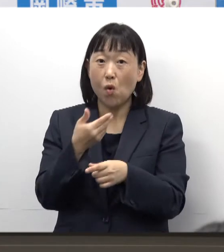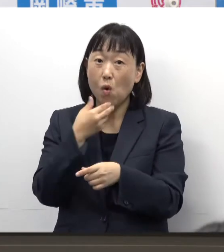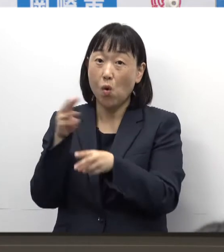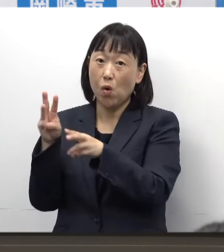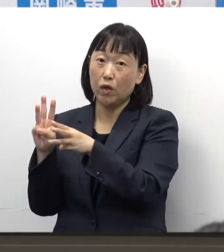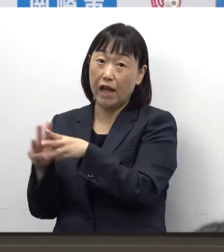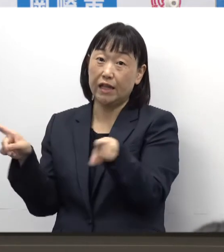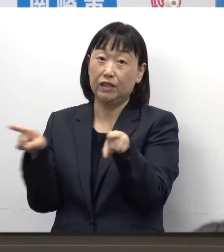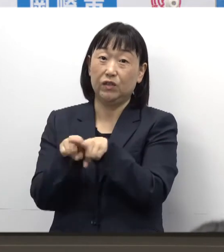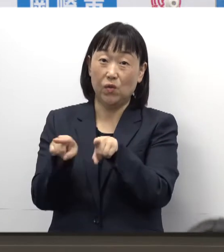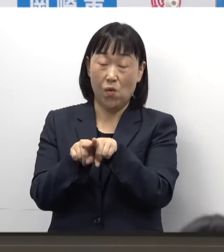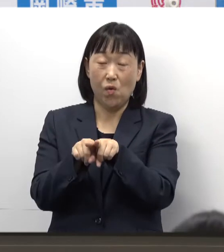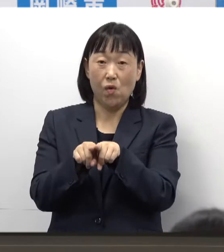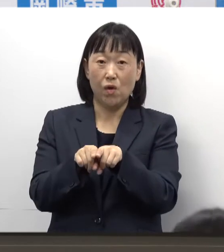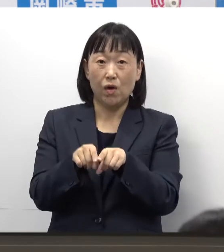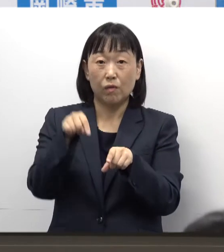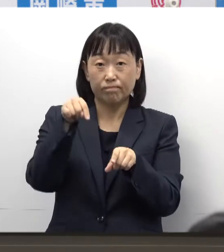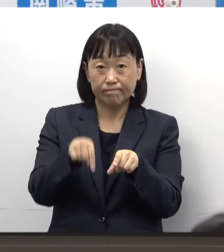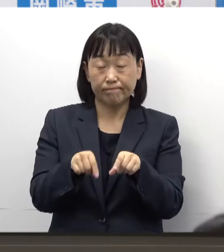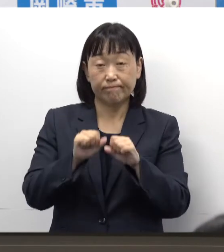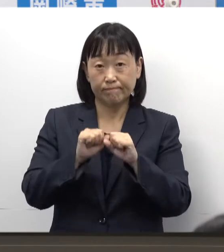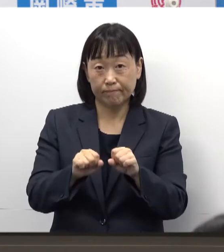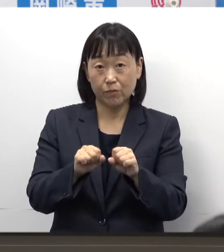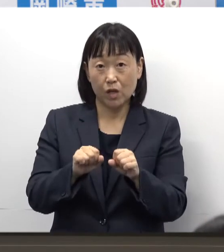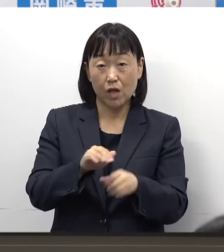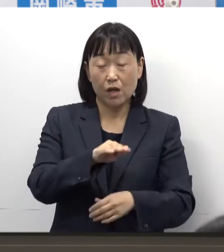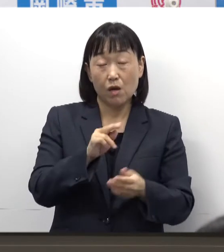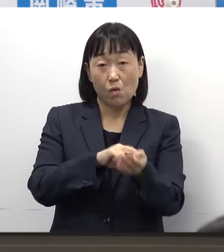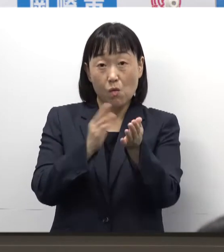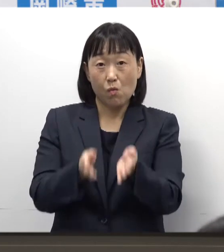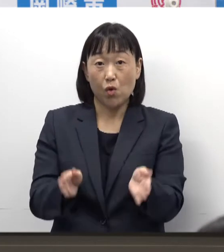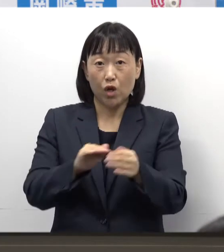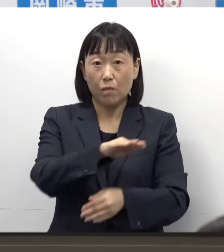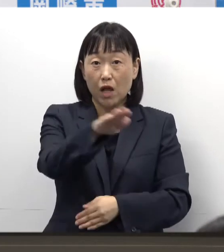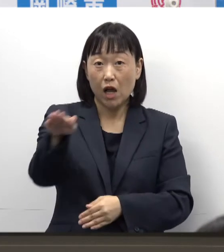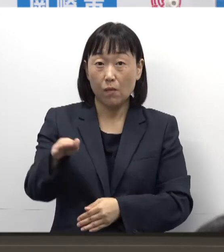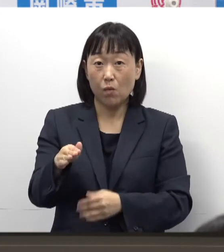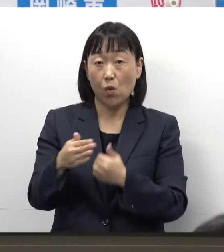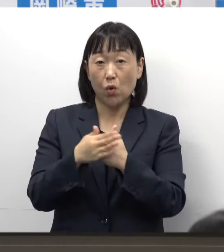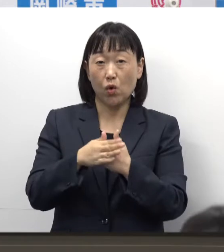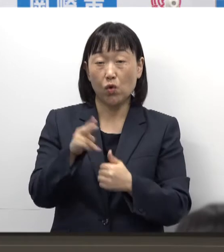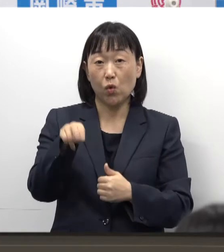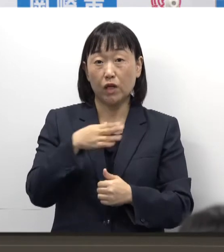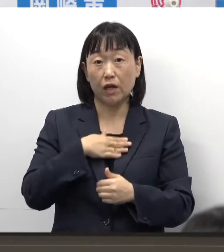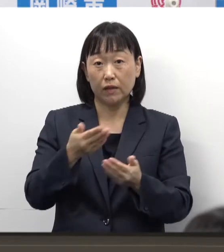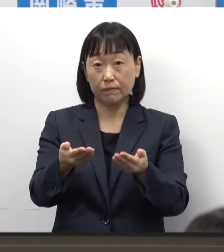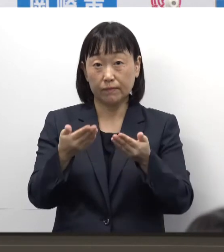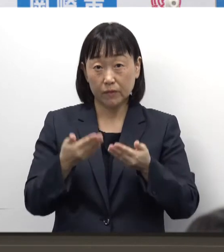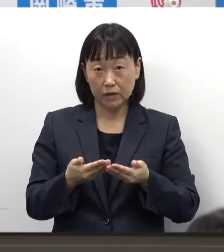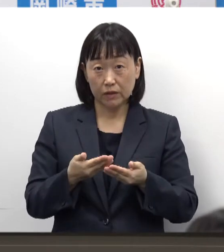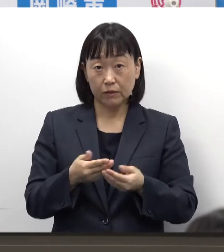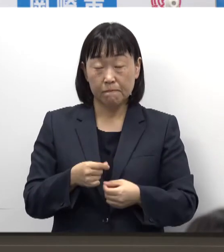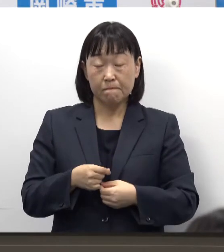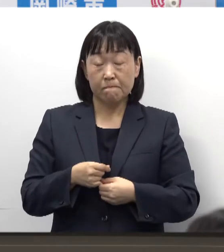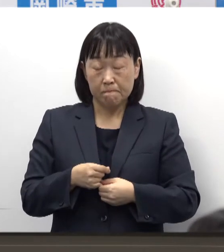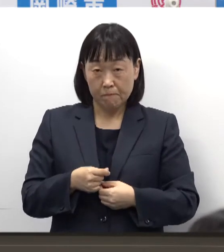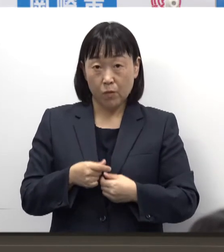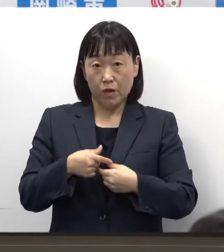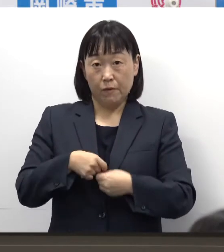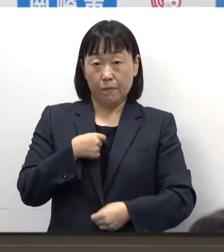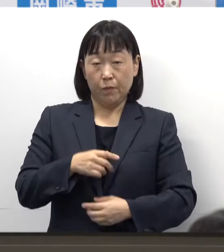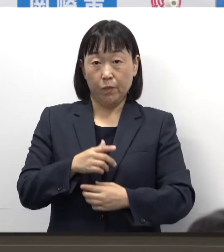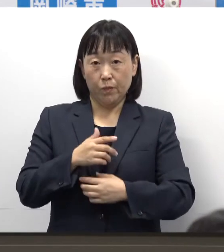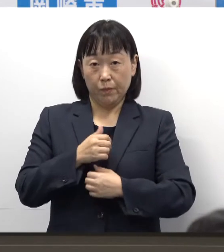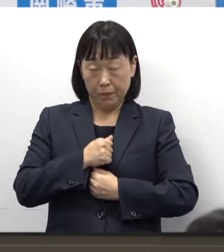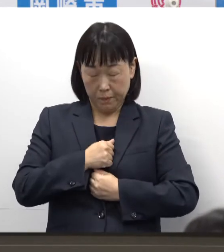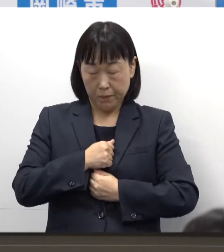本事業を通じ今後も各医療機関のご理解とご協力をいただきながら強い危機感を持って新型コーナー